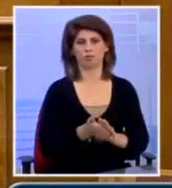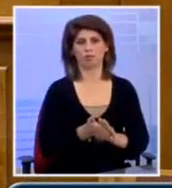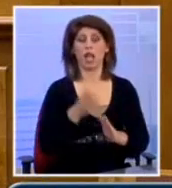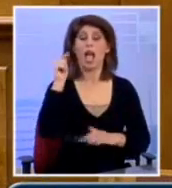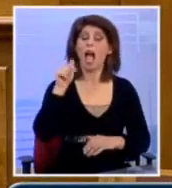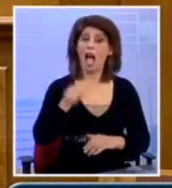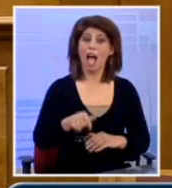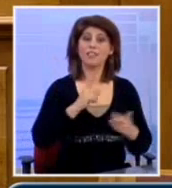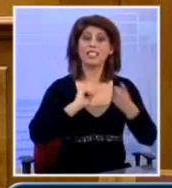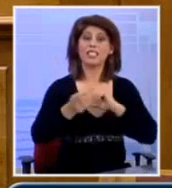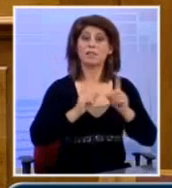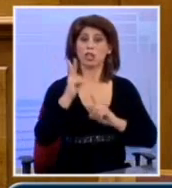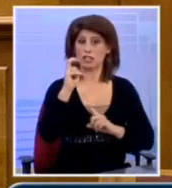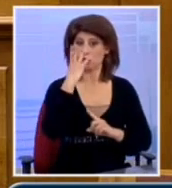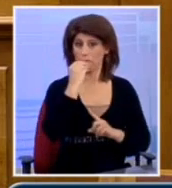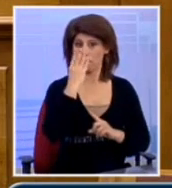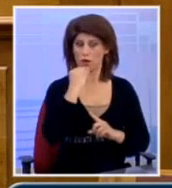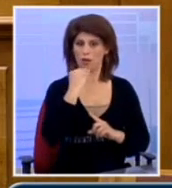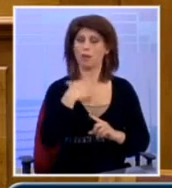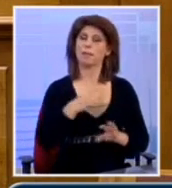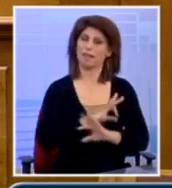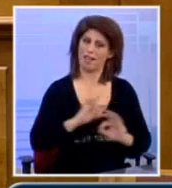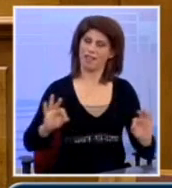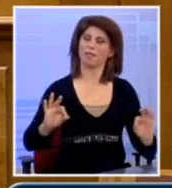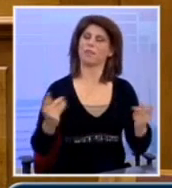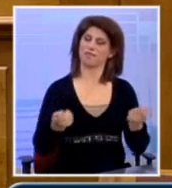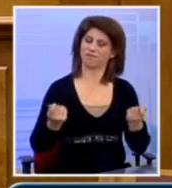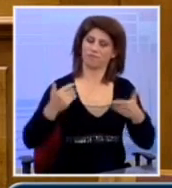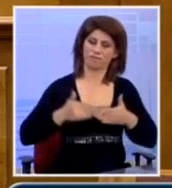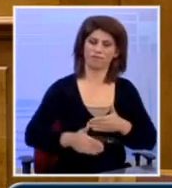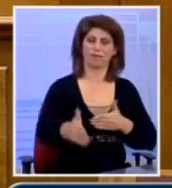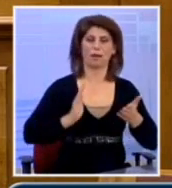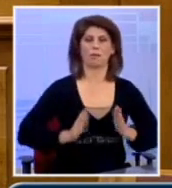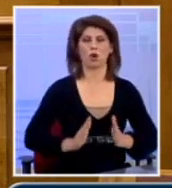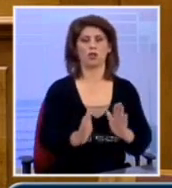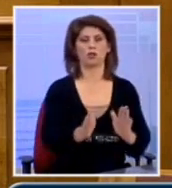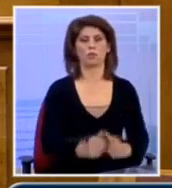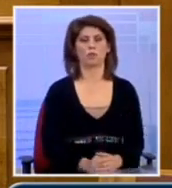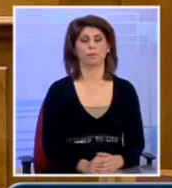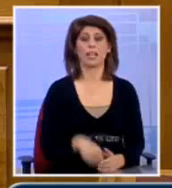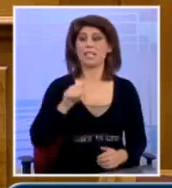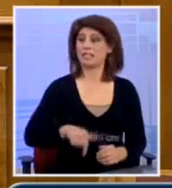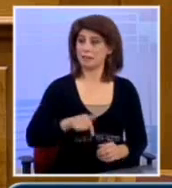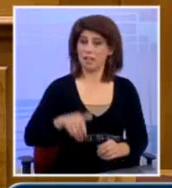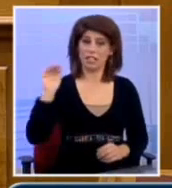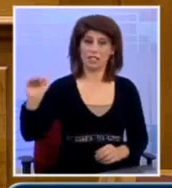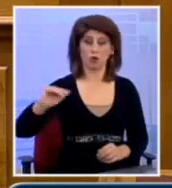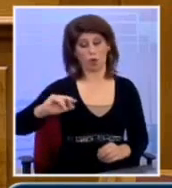αυτή τη συμφωνία είμαστε έτοιμοι να υλοποιήσουμε. Καλώς σήμερα την